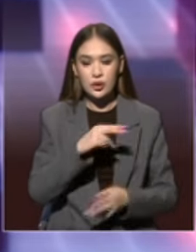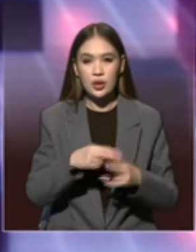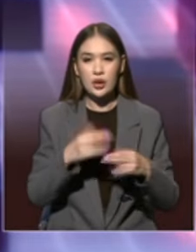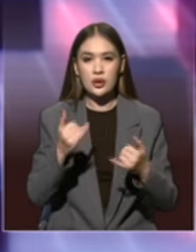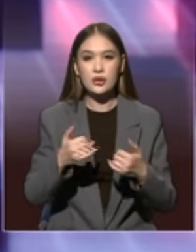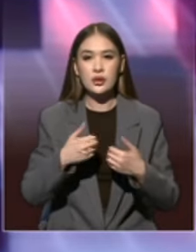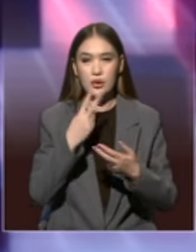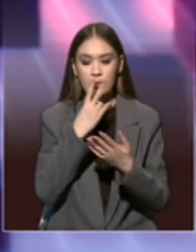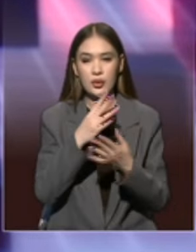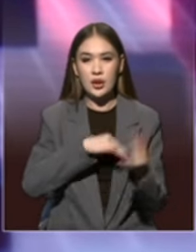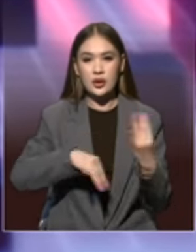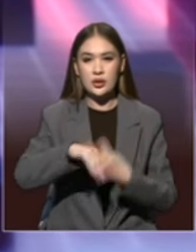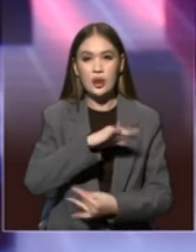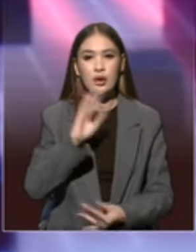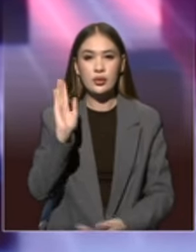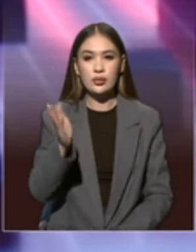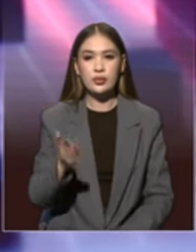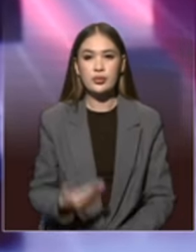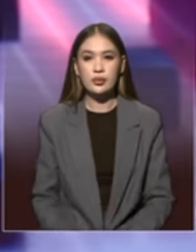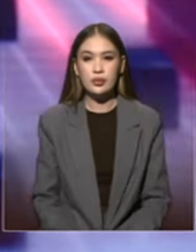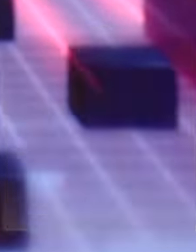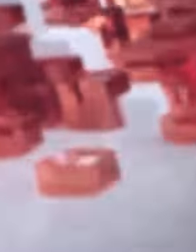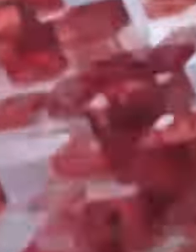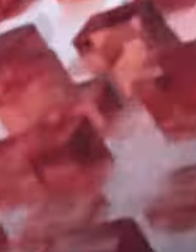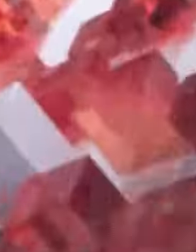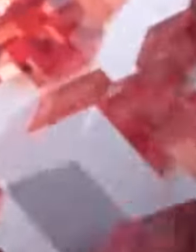судың зарарын талқыламақпыз. Ассаламу алейкум.